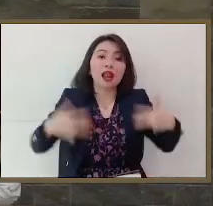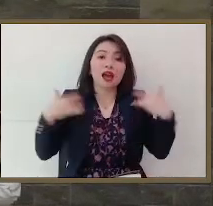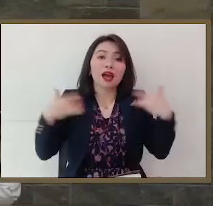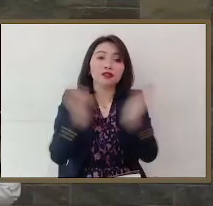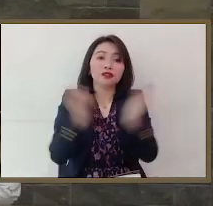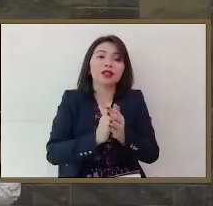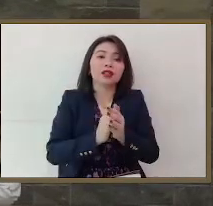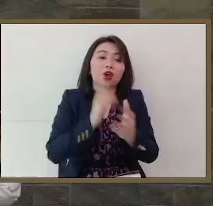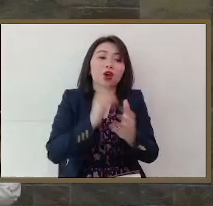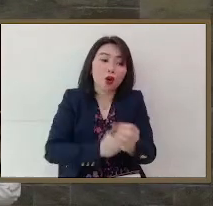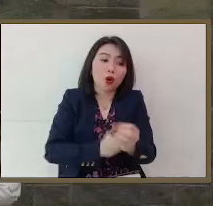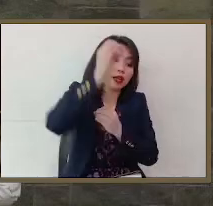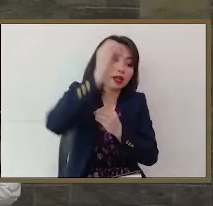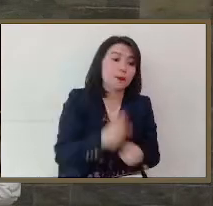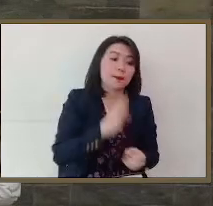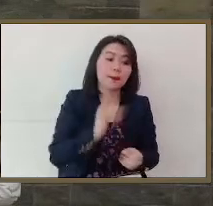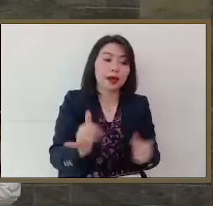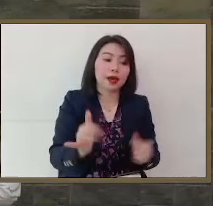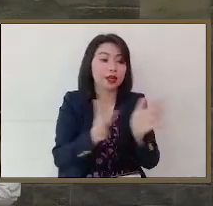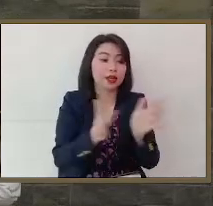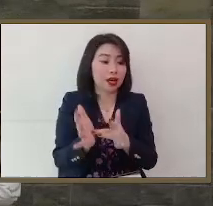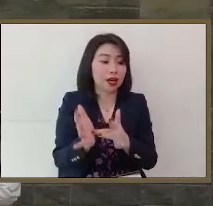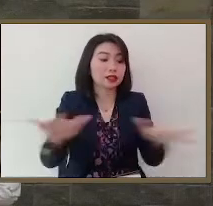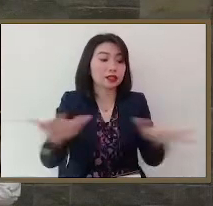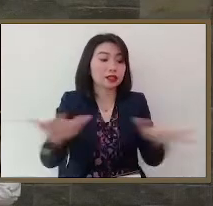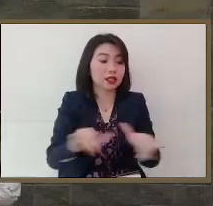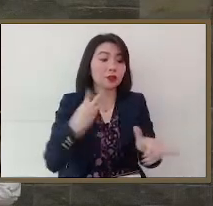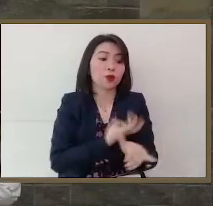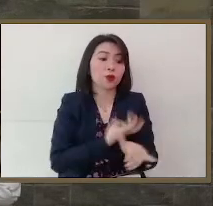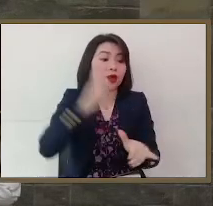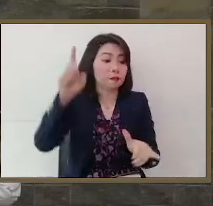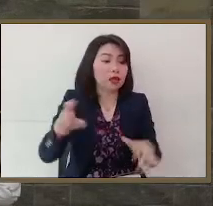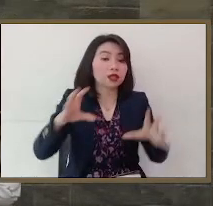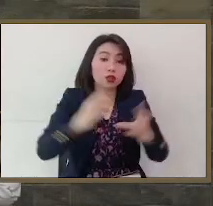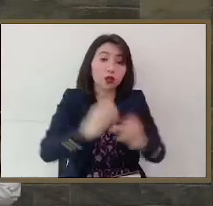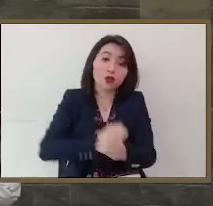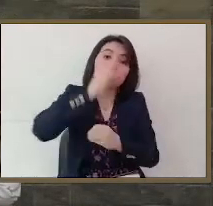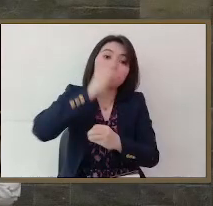dapat naman po nating mapagtagumpayan bilang alagad ng Panginoon.